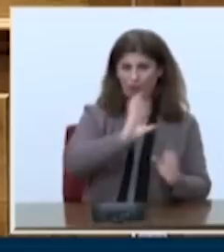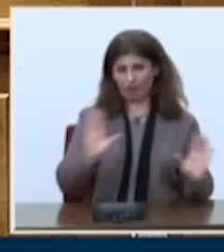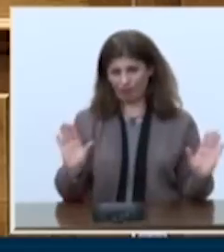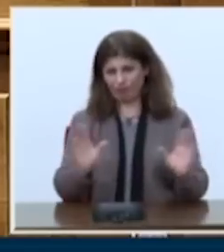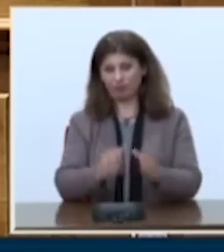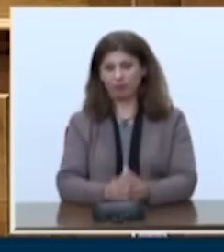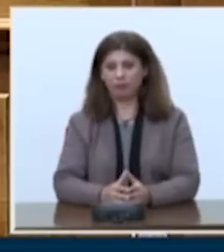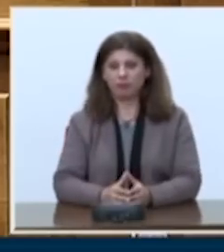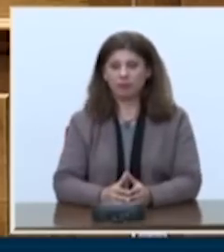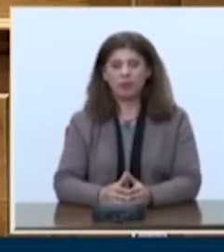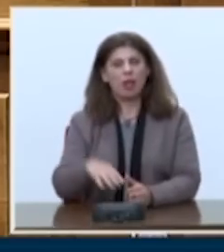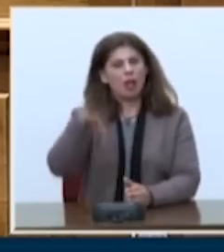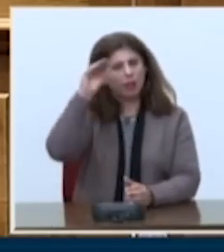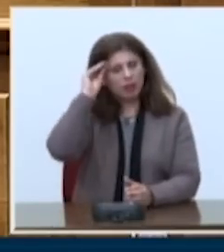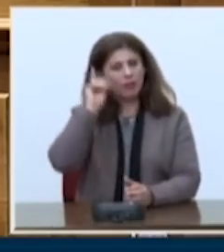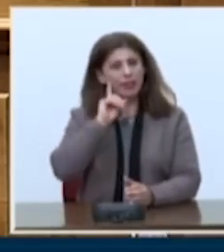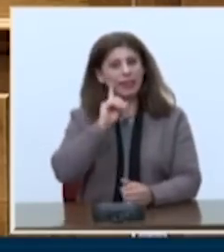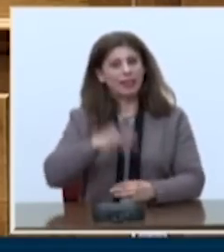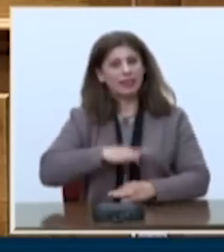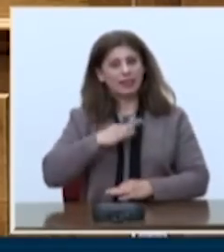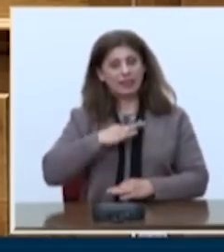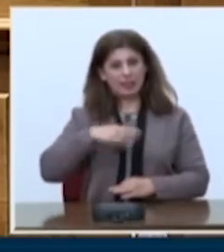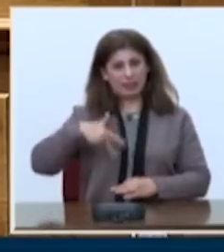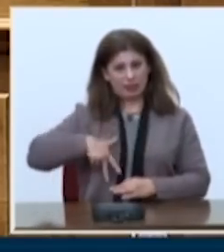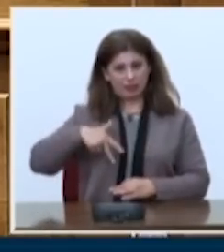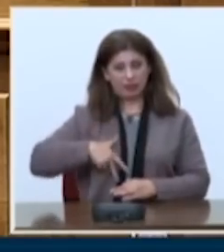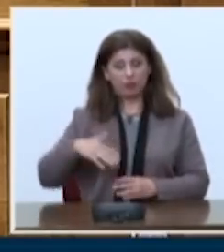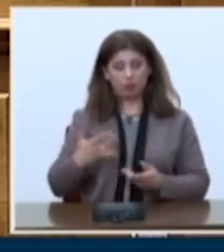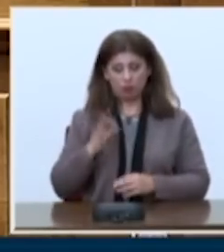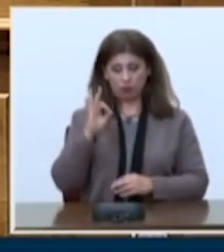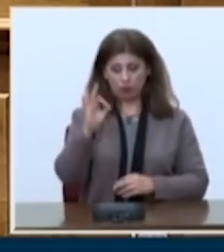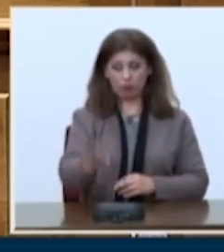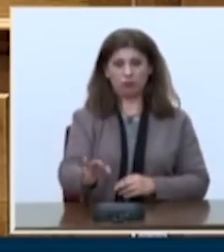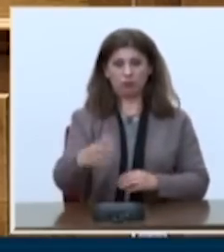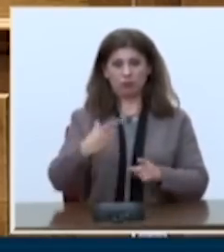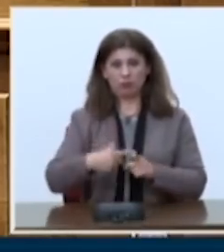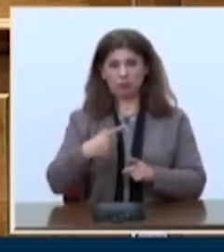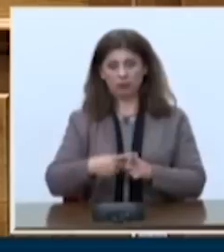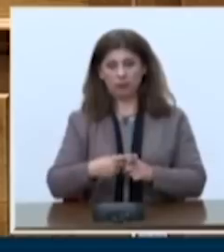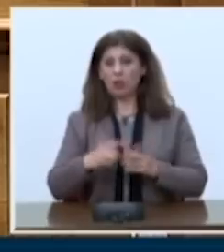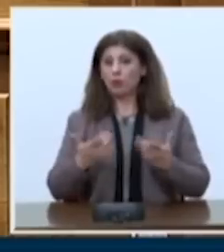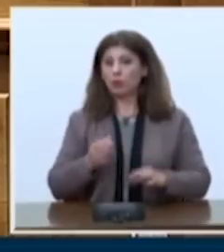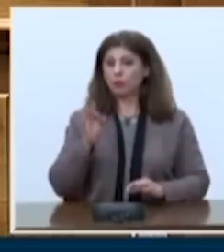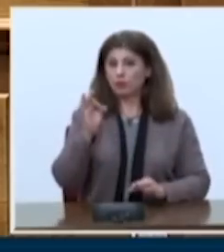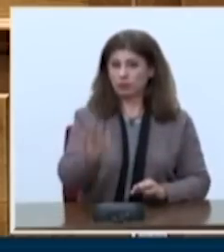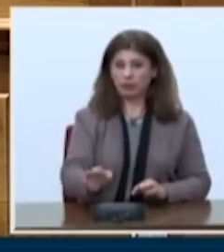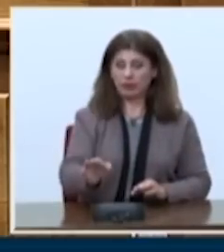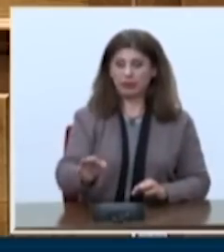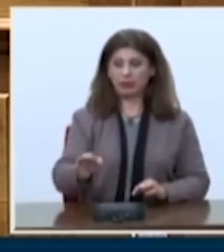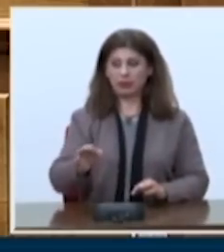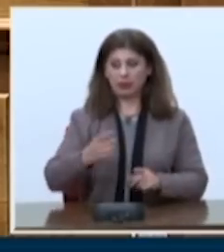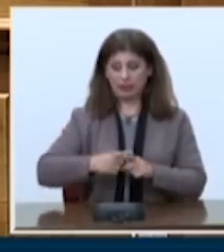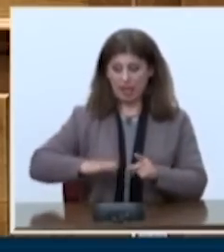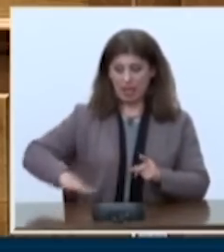Αντιλαμβάνεστε, κύριοι και κυρίες της κυβέρνησης, πού οδηγείτε τη χώρα, πού οδηγείτε τον ελληνικό λαό